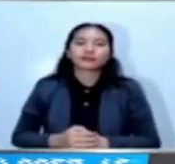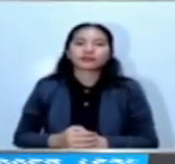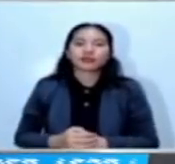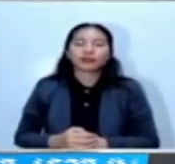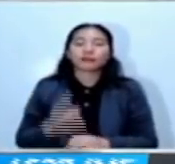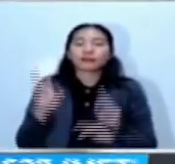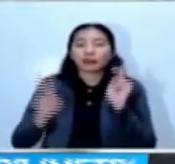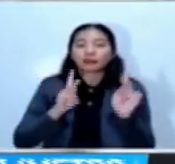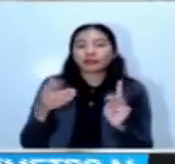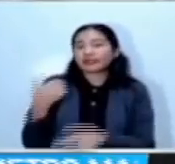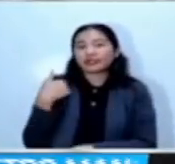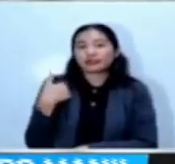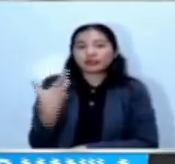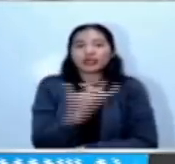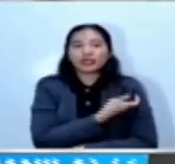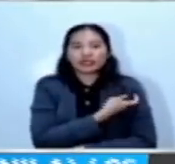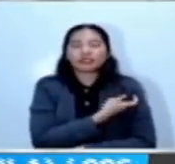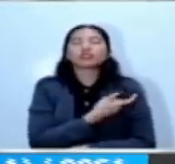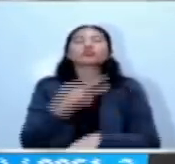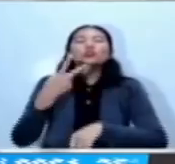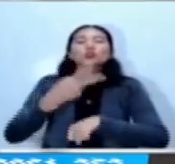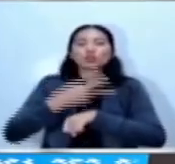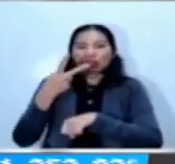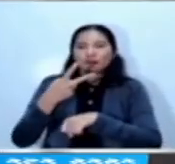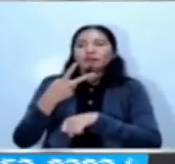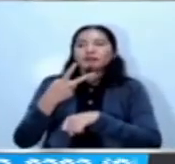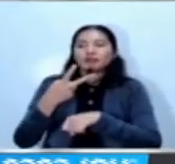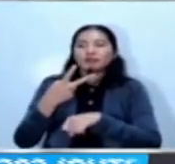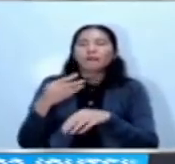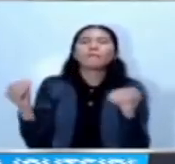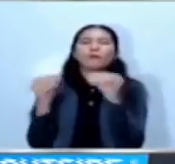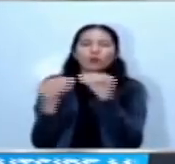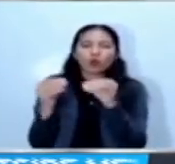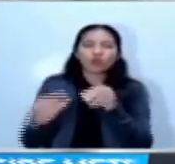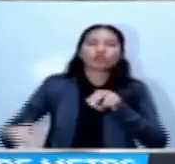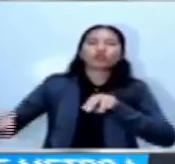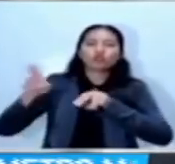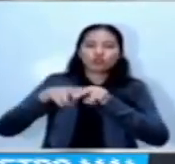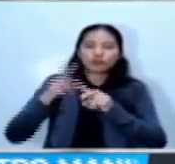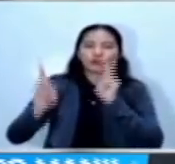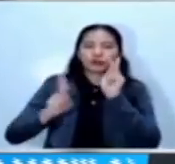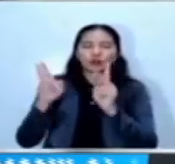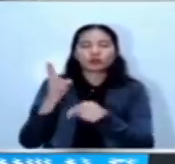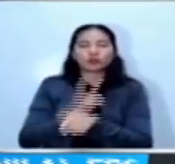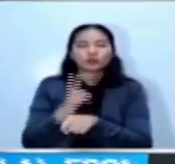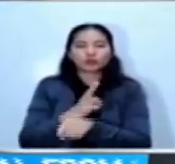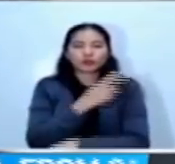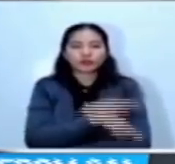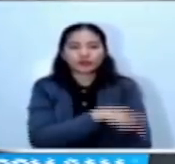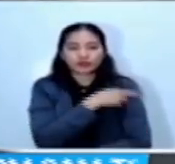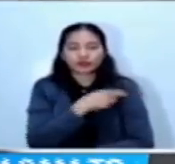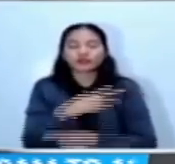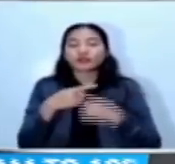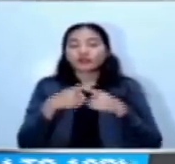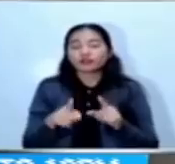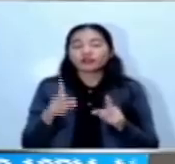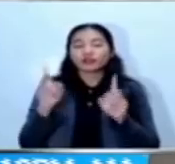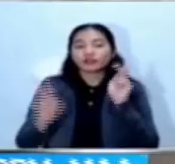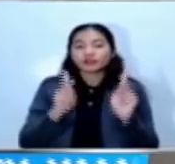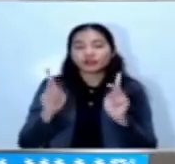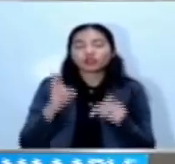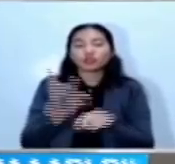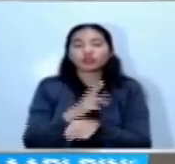dumoble yung hospitalization saka yung ICU rates nila. Pero okay, sa mga vaccinated, nakatulong yan